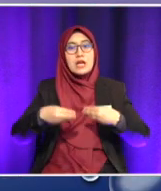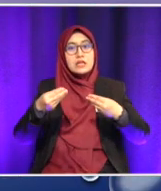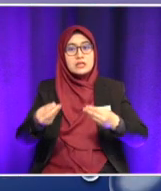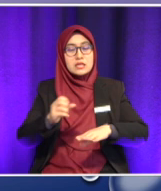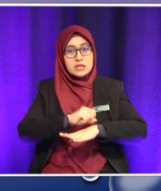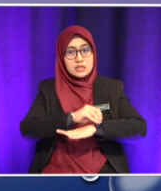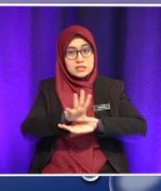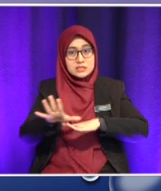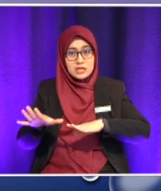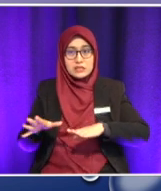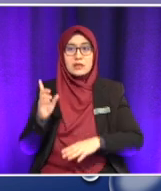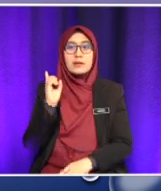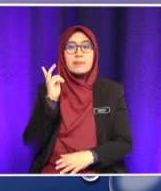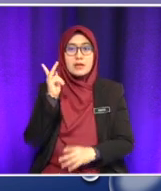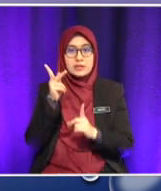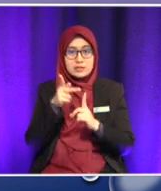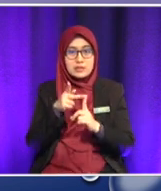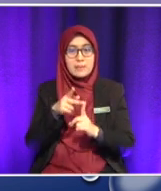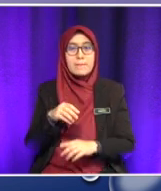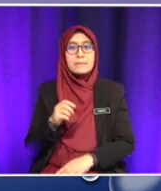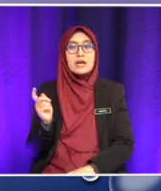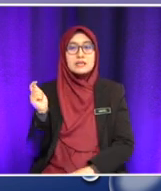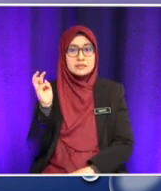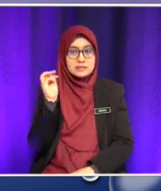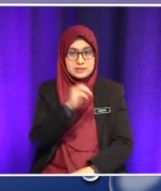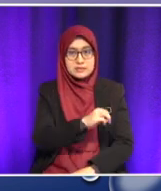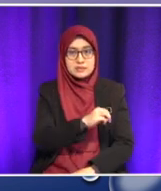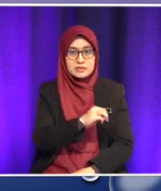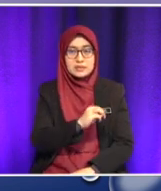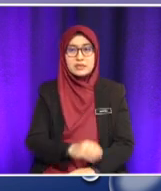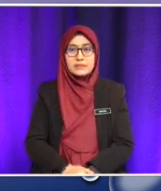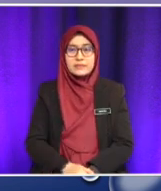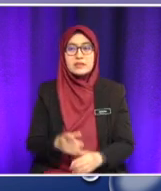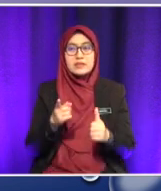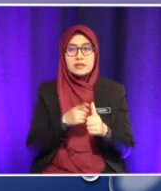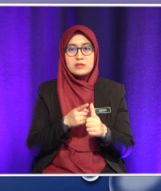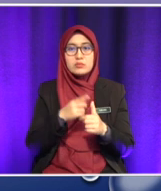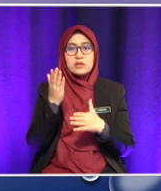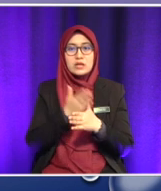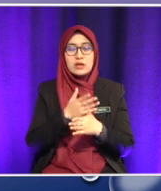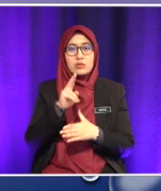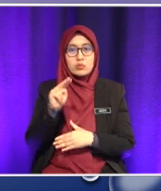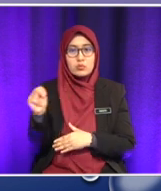gangguan tidak stabil dan juga gangguan emosi